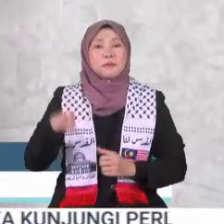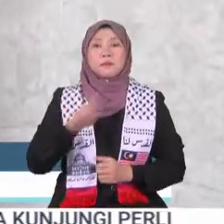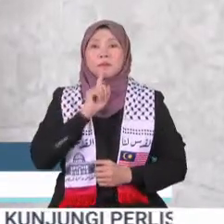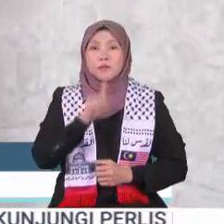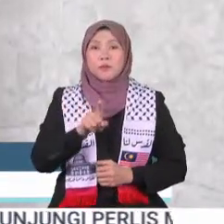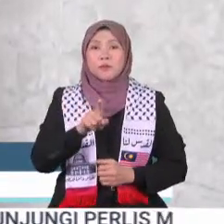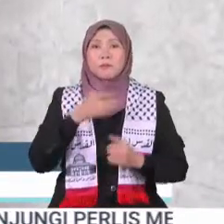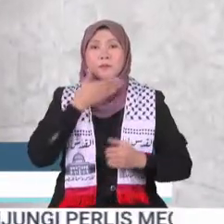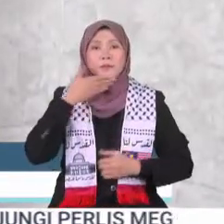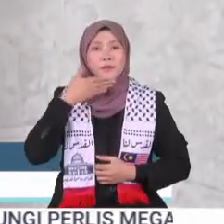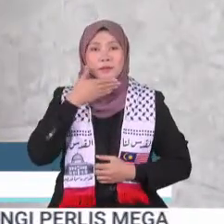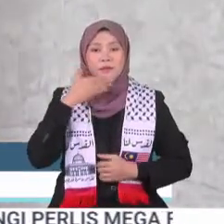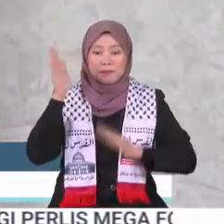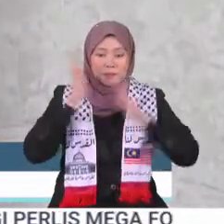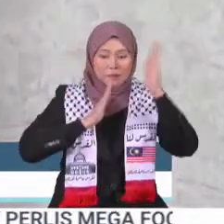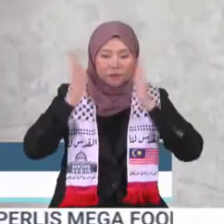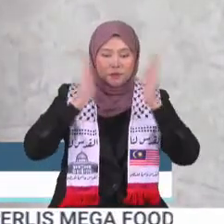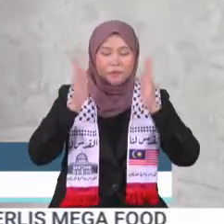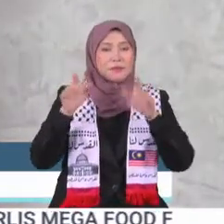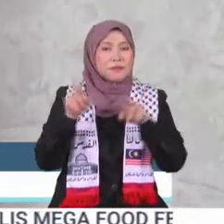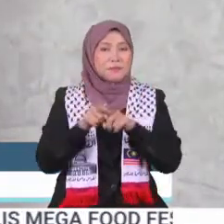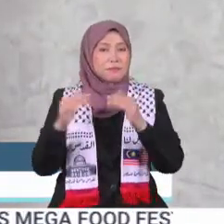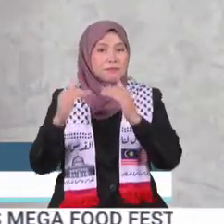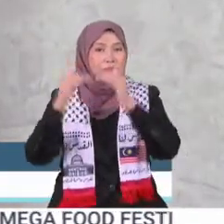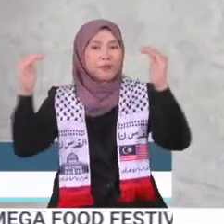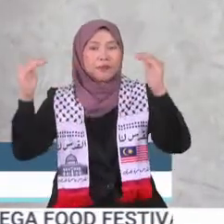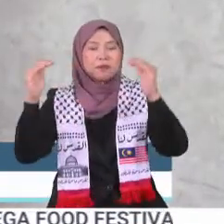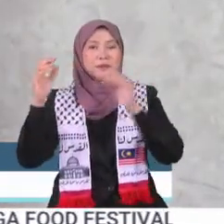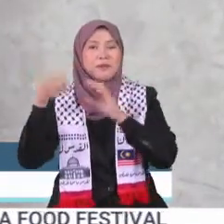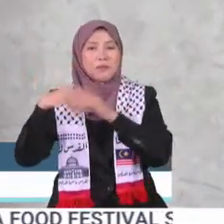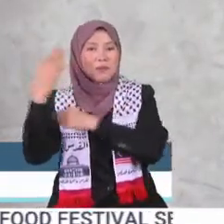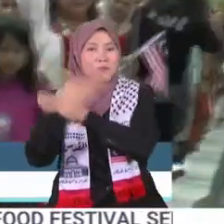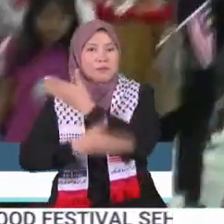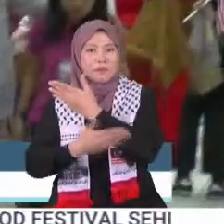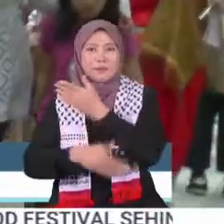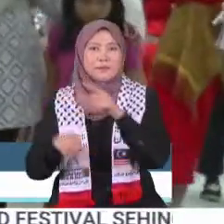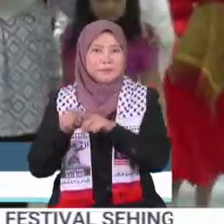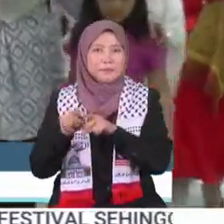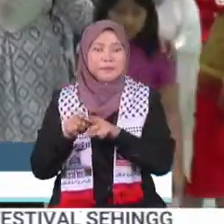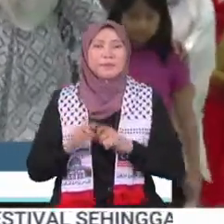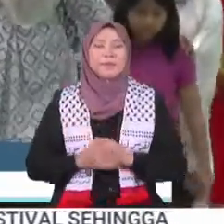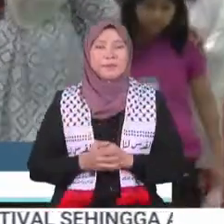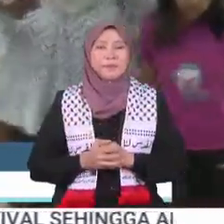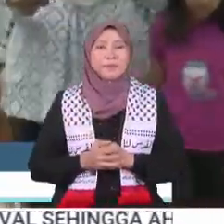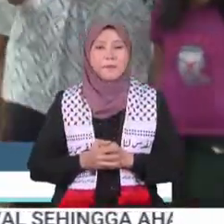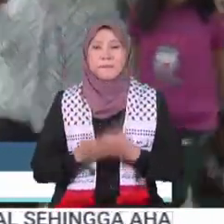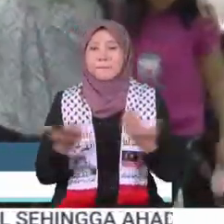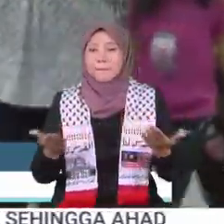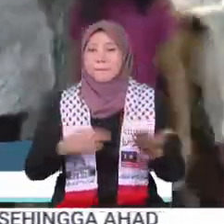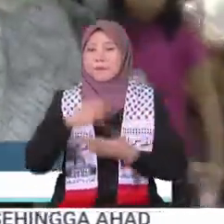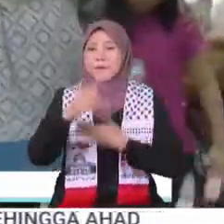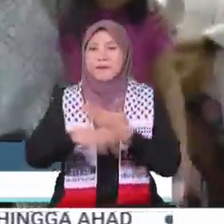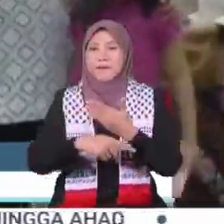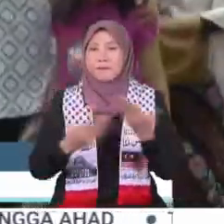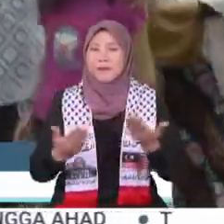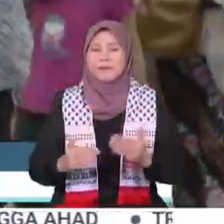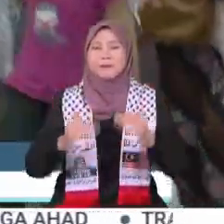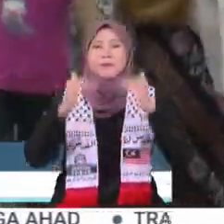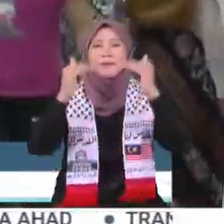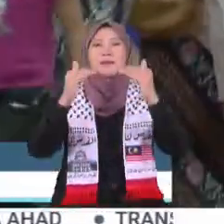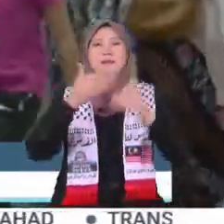memastikan belia di Malaysia ini setanding dengan belia di negara-negara lain. Dan antara perkara yang menarik juga di